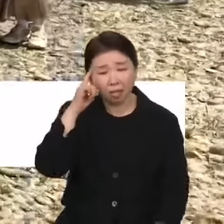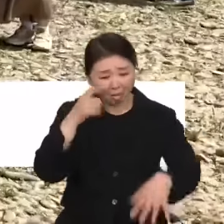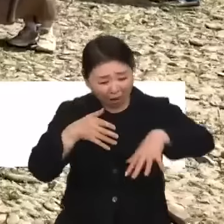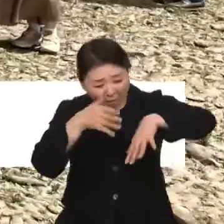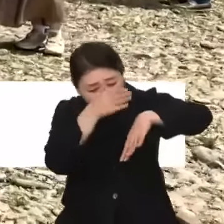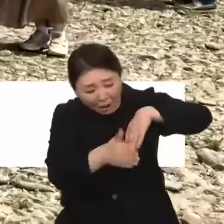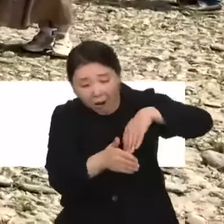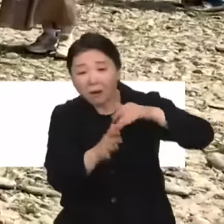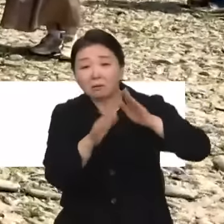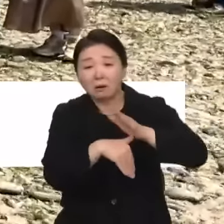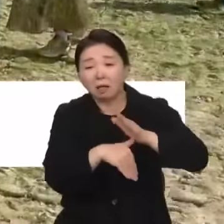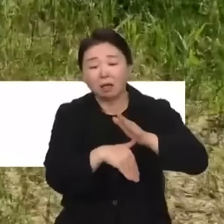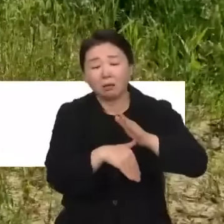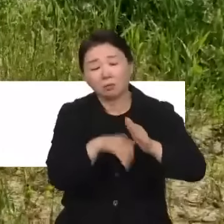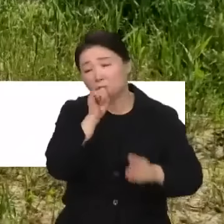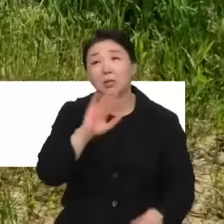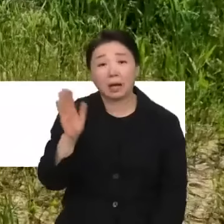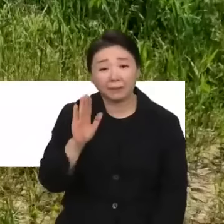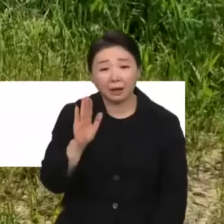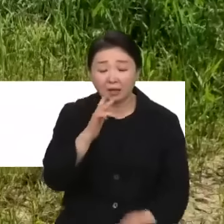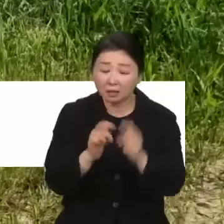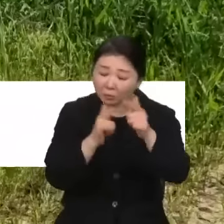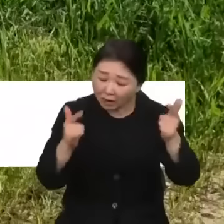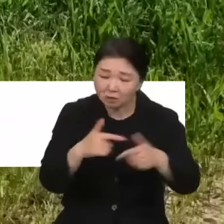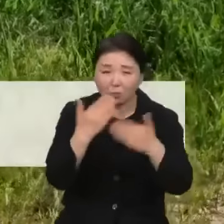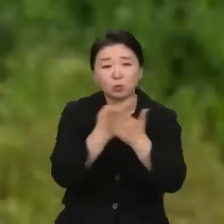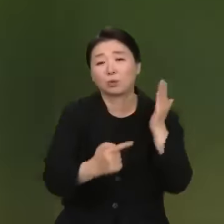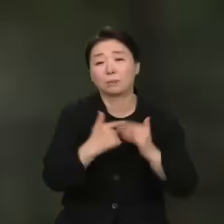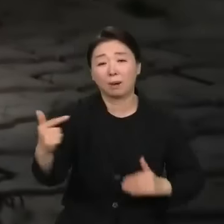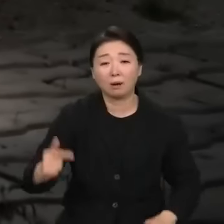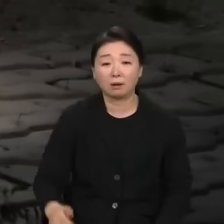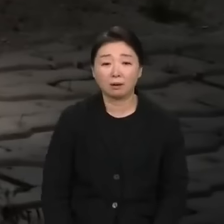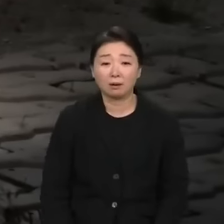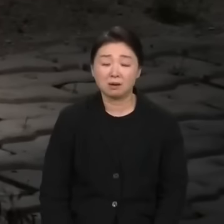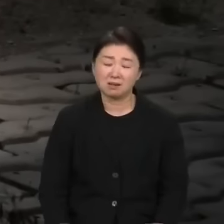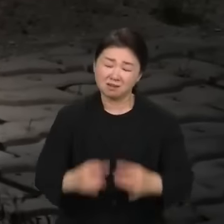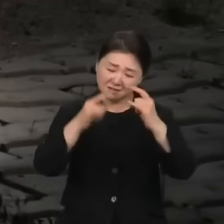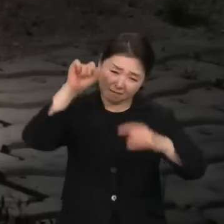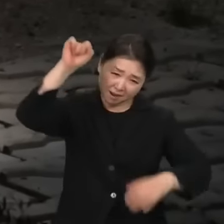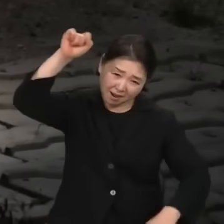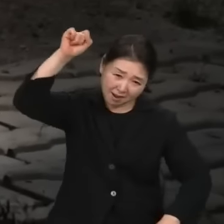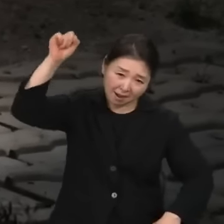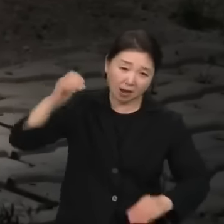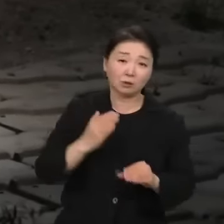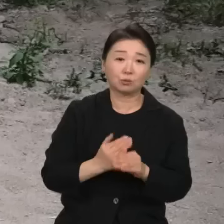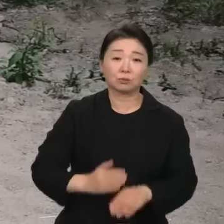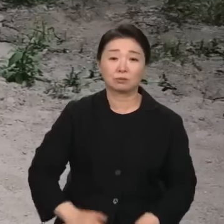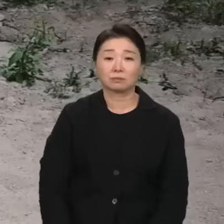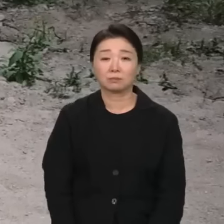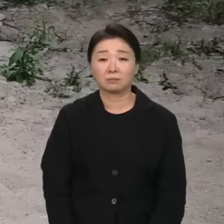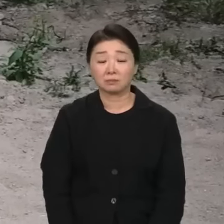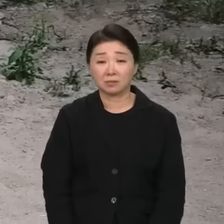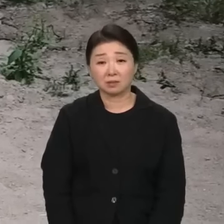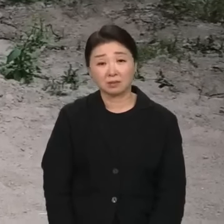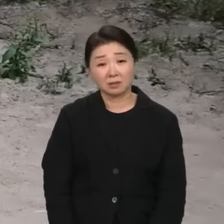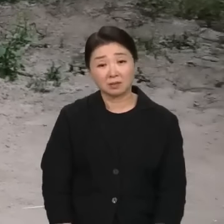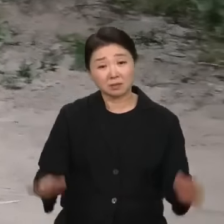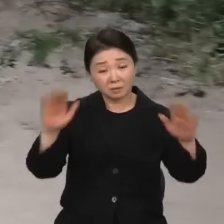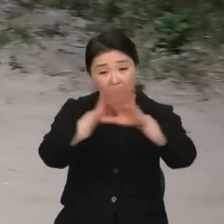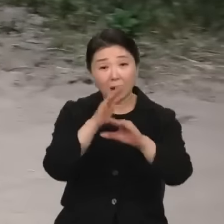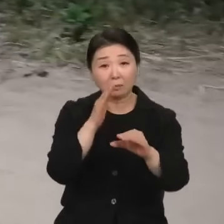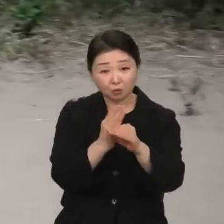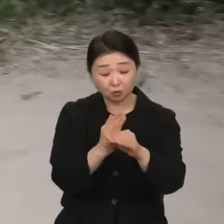대비라든지 생물 다양성 문제에 있어서도 큰 타격이 될 거다. 천막 농성도 시작했습니다. 밤이 깊었습니다.